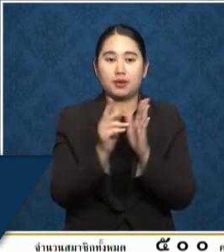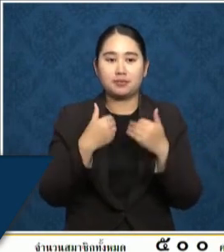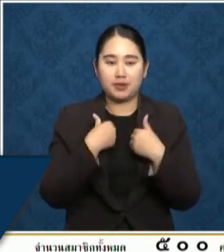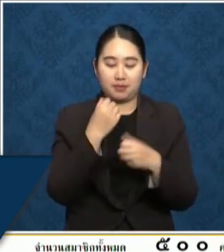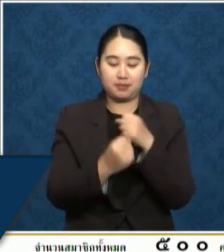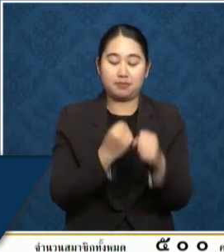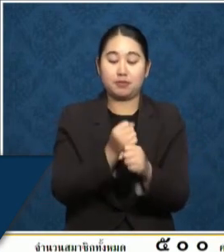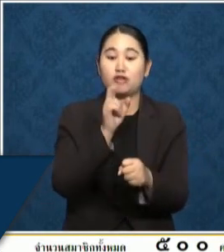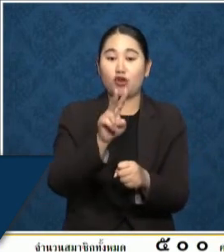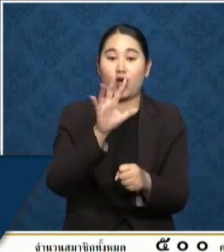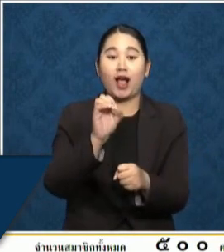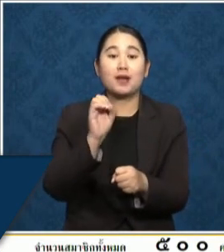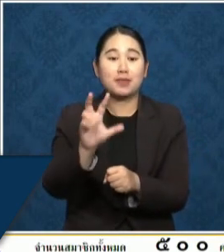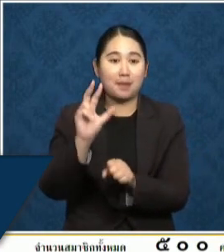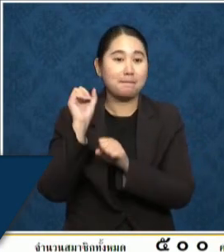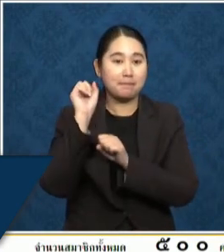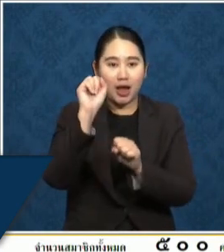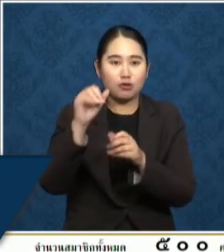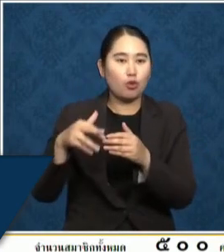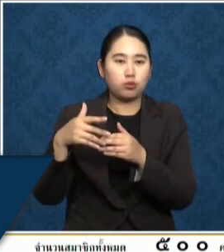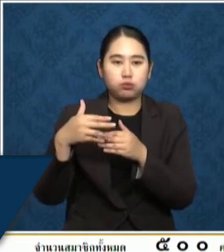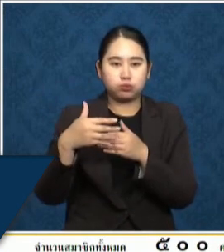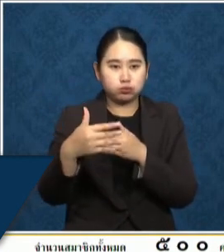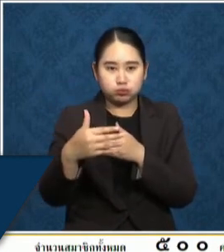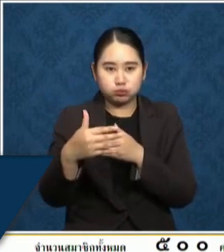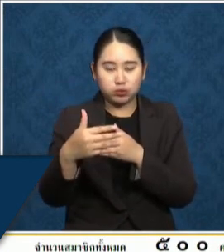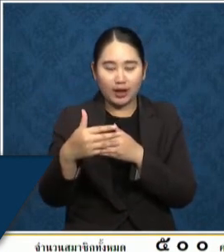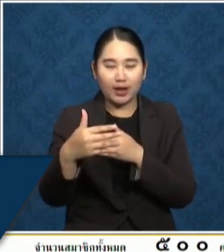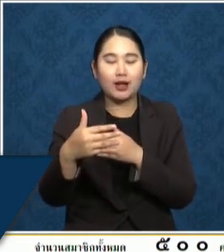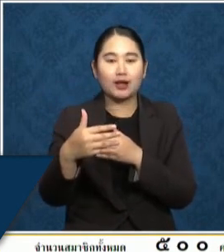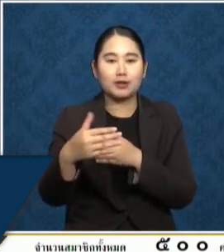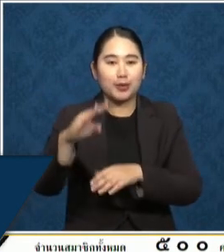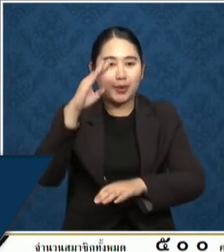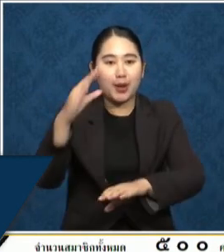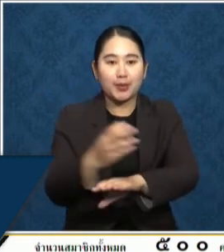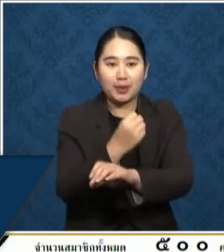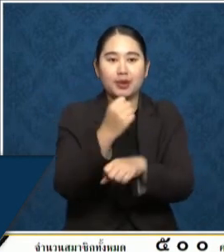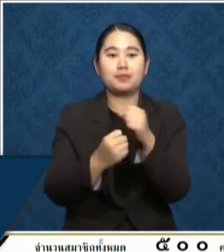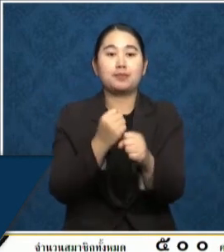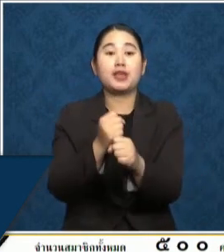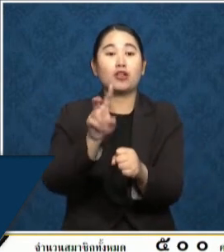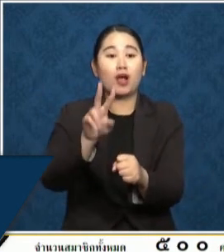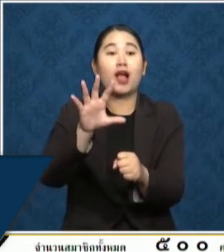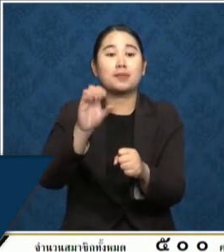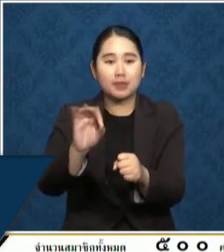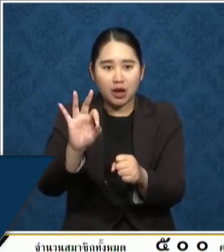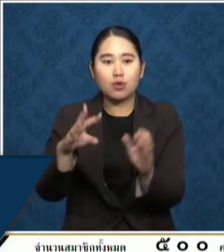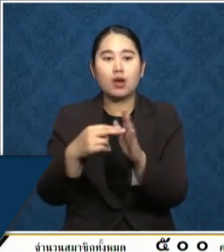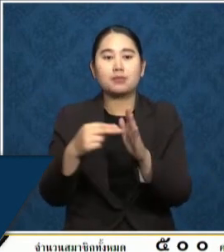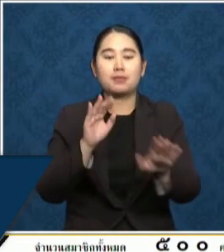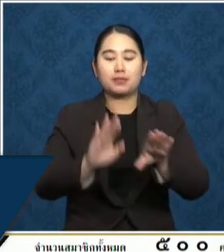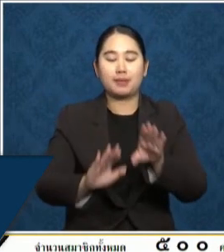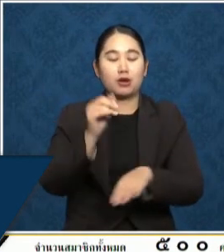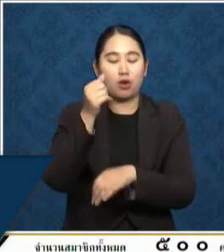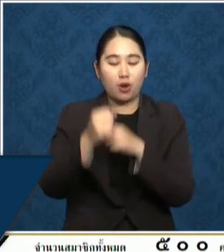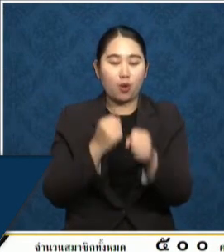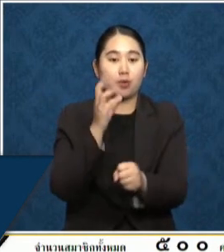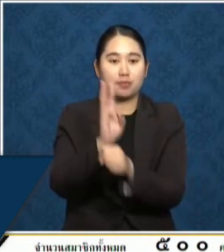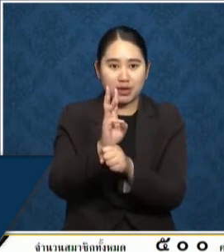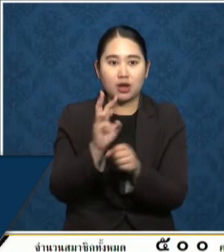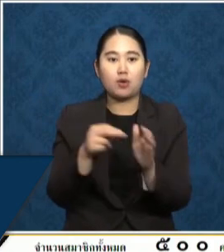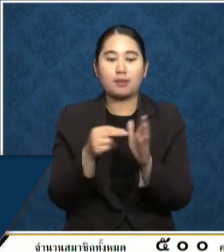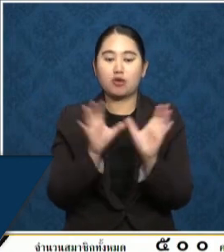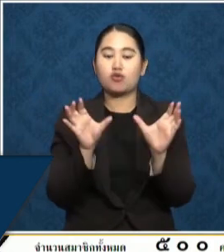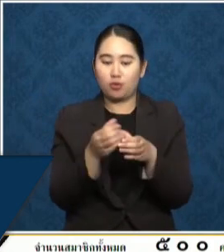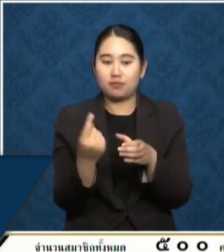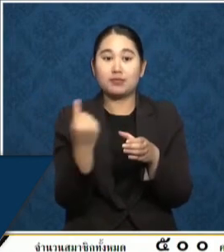แต่ปี 53 นะครับจนมาถึปจจุบาลก่อนมคำสงคอสชอในปี 59 เนี่พูดได้ง่ายคอประมาณ 6 ปีนี่ย เพิ่งมไปช